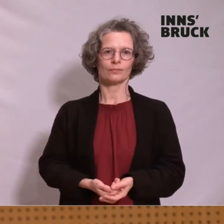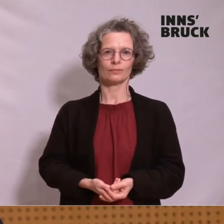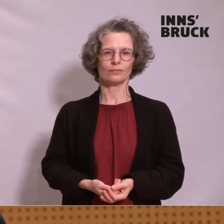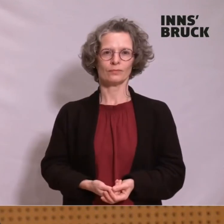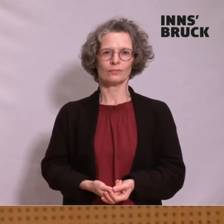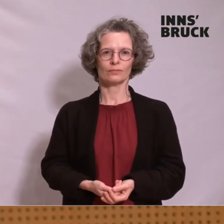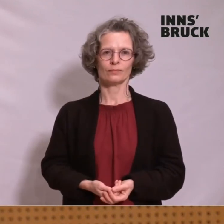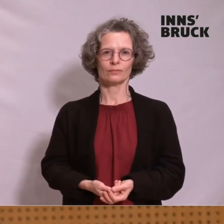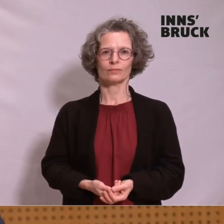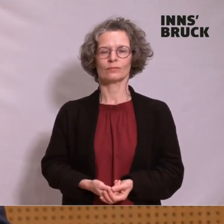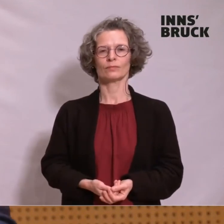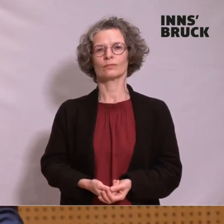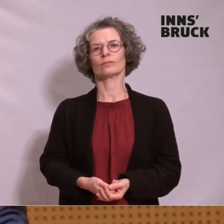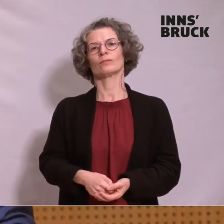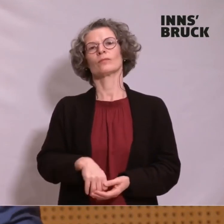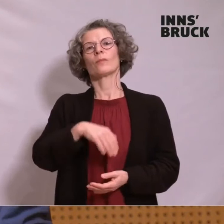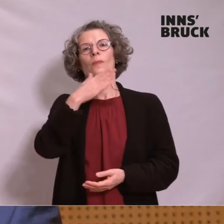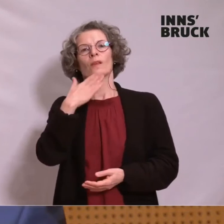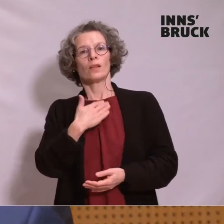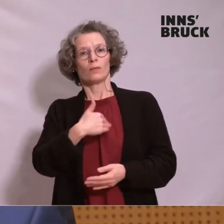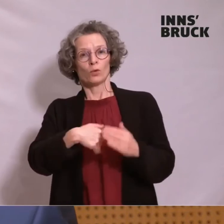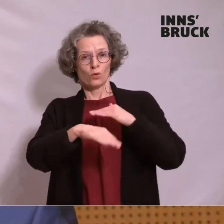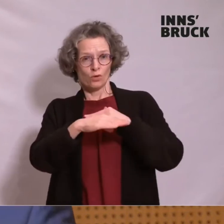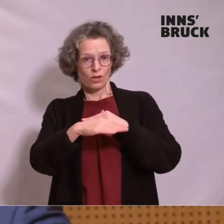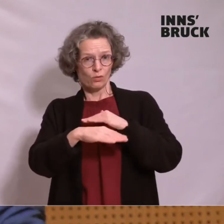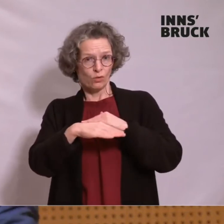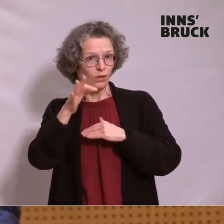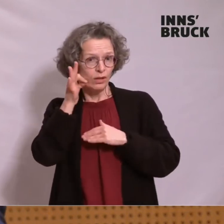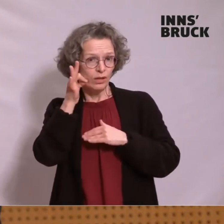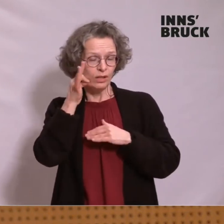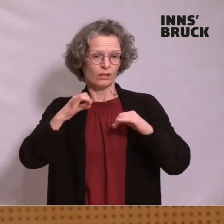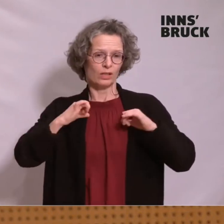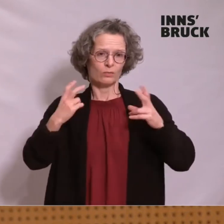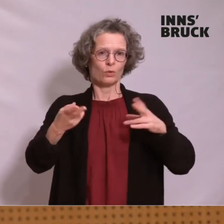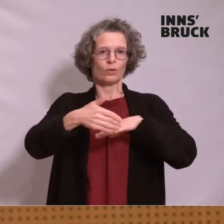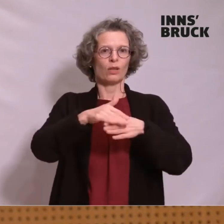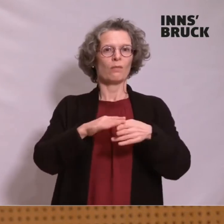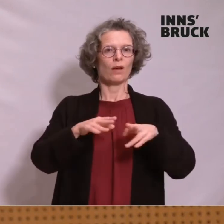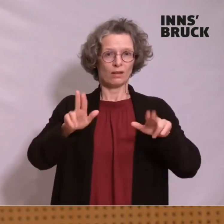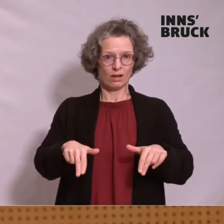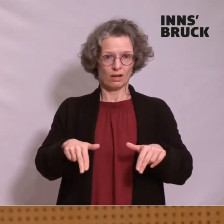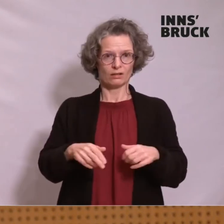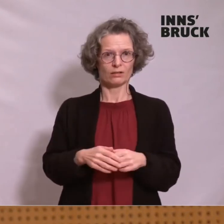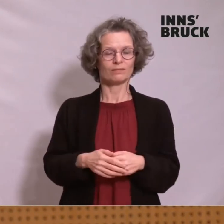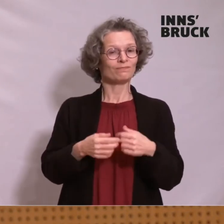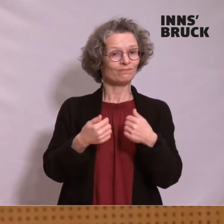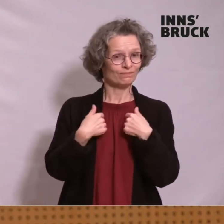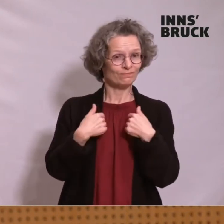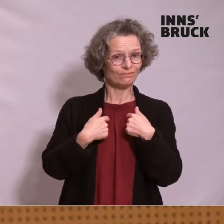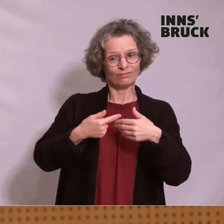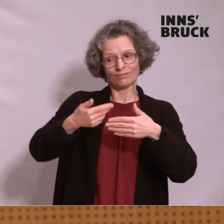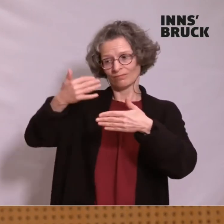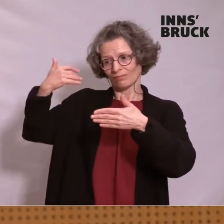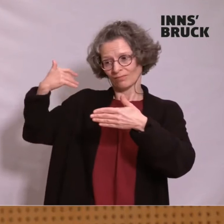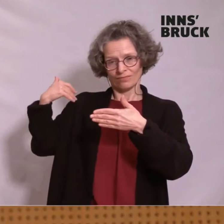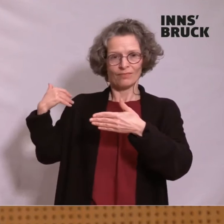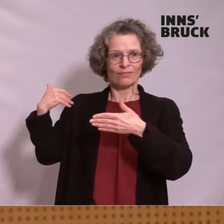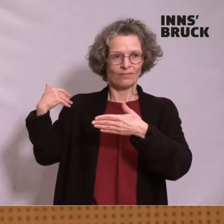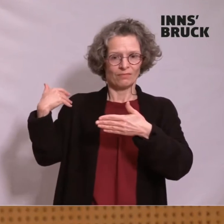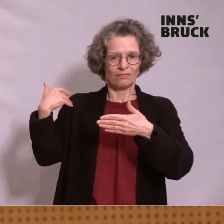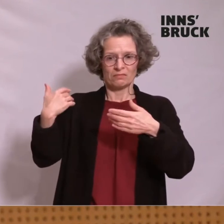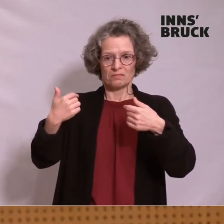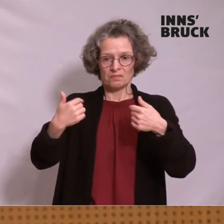Geschätzte Kolleginnen des Innsburg-Gemeinderates, ich hatte in den vergangenen Monat gewaltig an uns